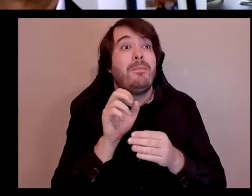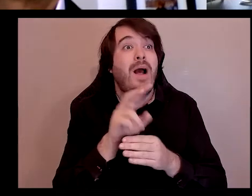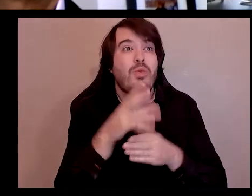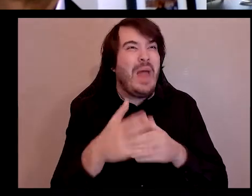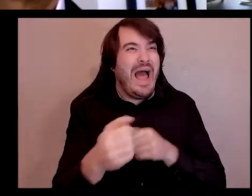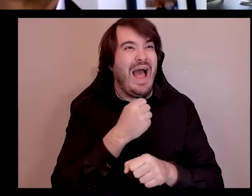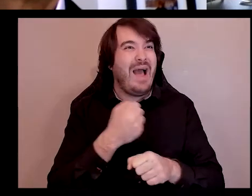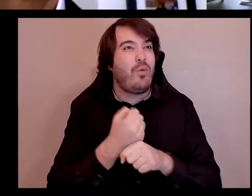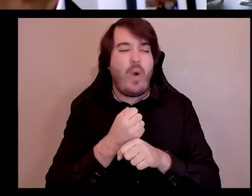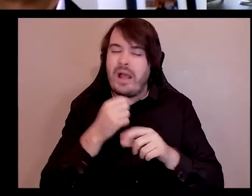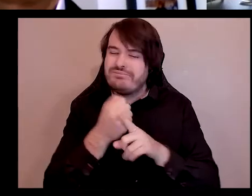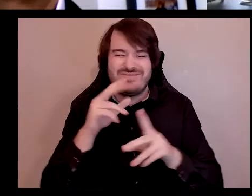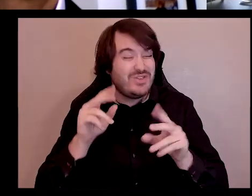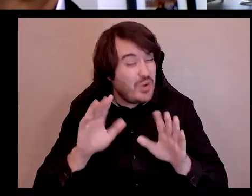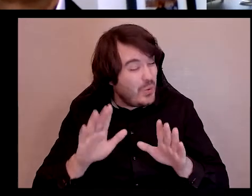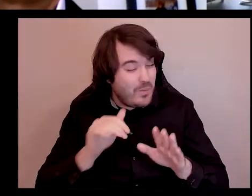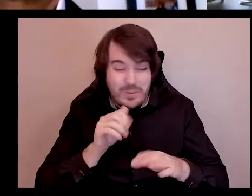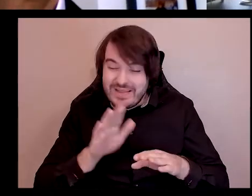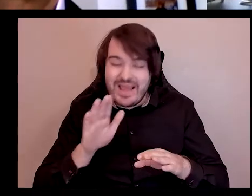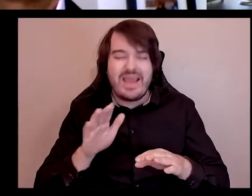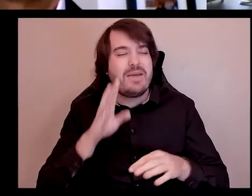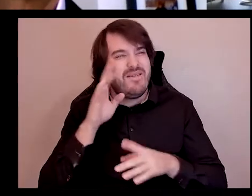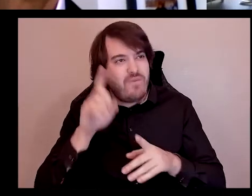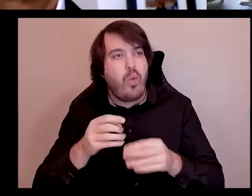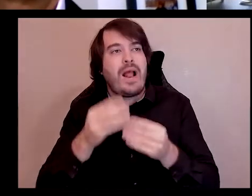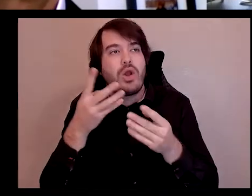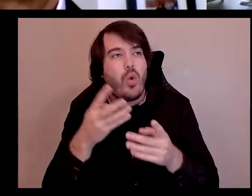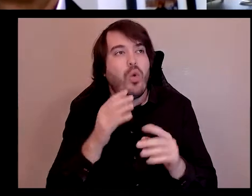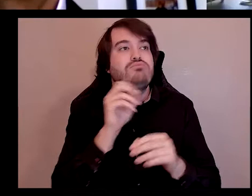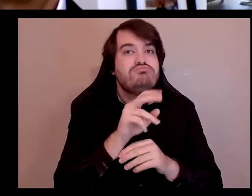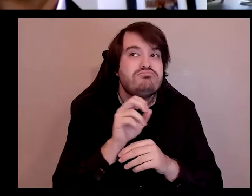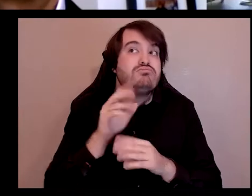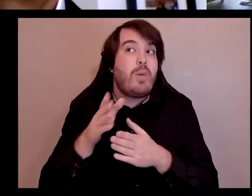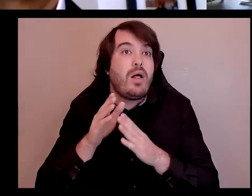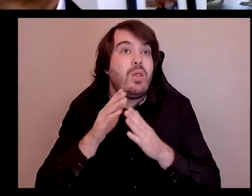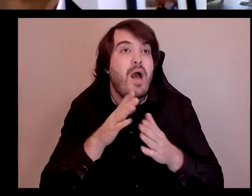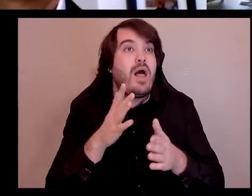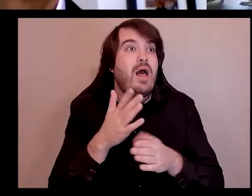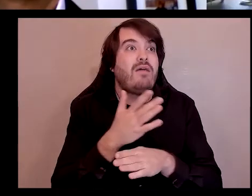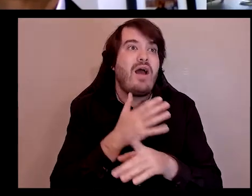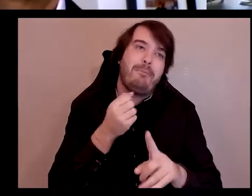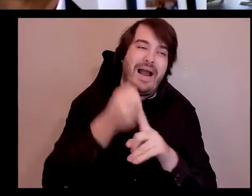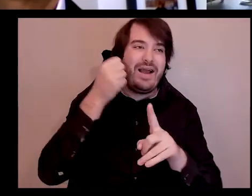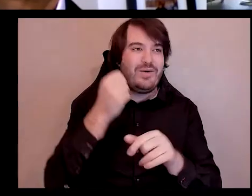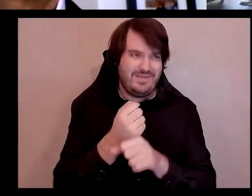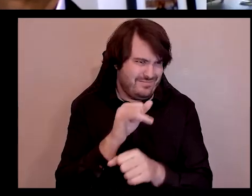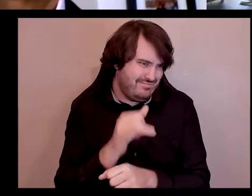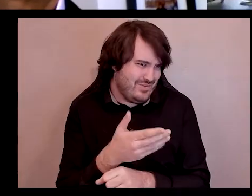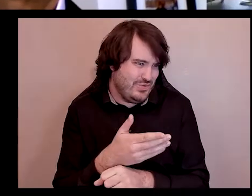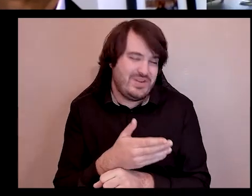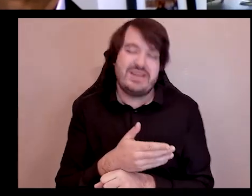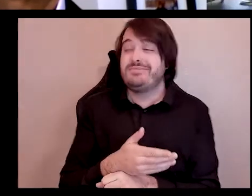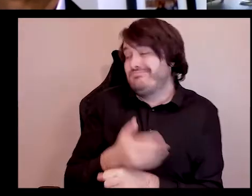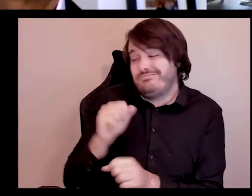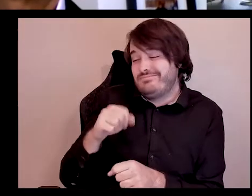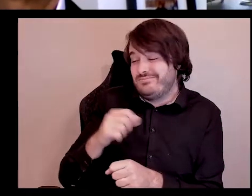préparer, faire ses recherches et ce n'est pas parce qu'on fait une demande qu'automatiquement, il y a un emploi. Alors, Claude, j'imagine qu'il faut